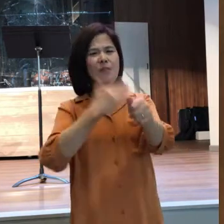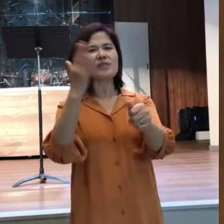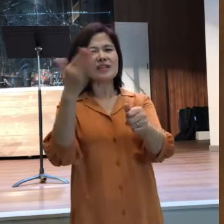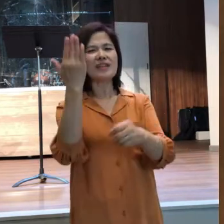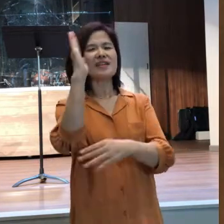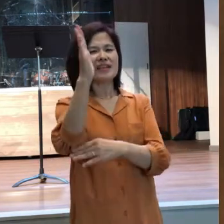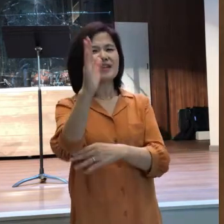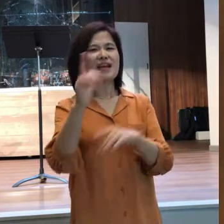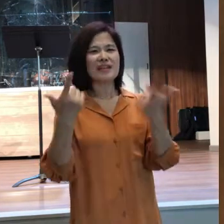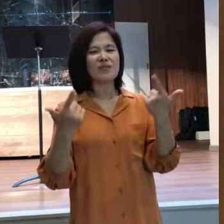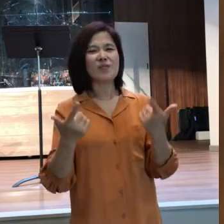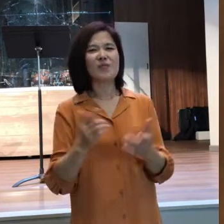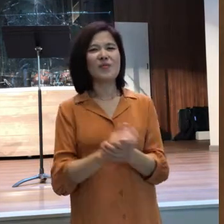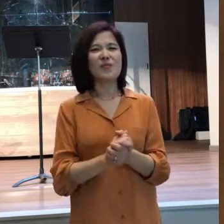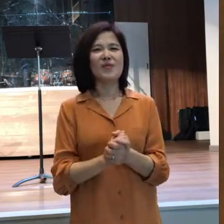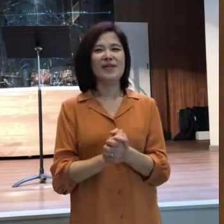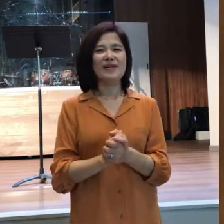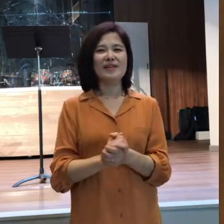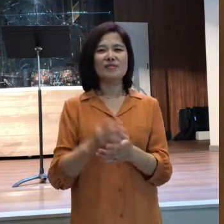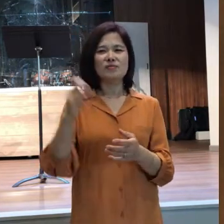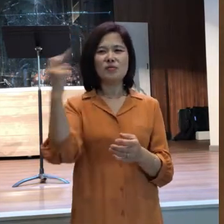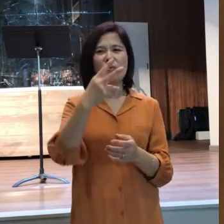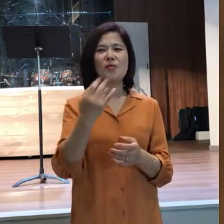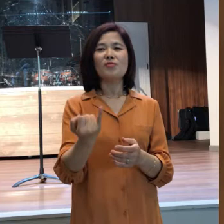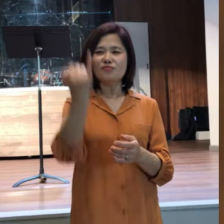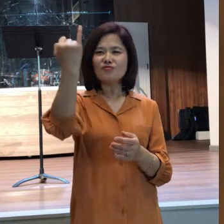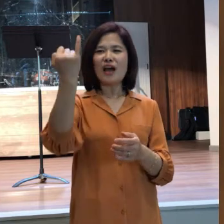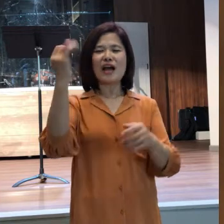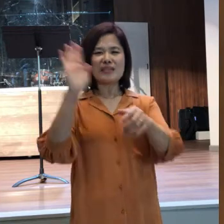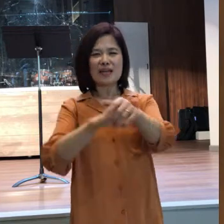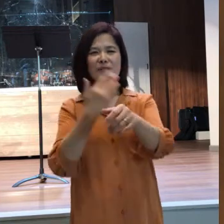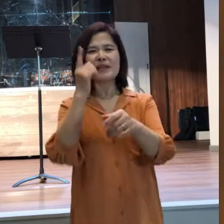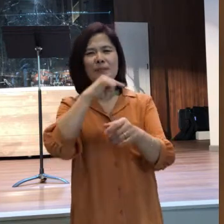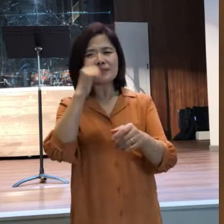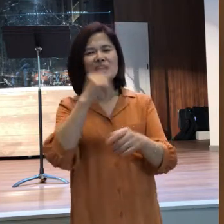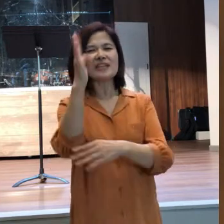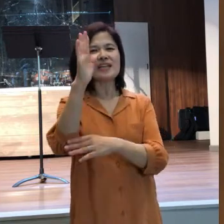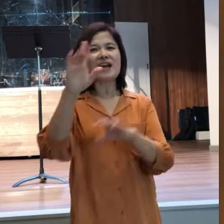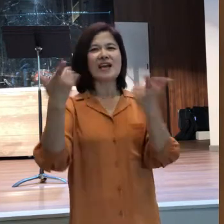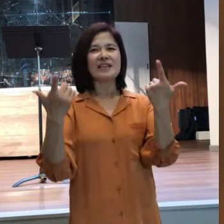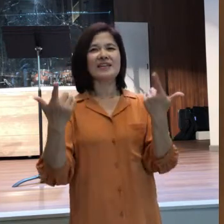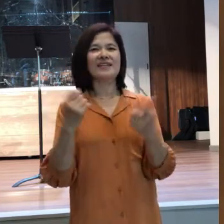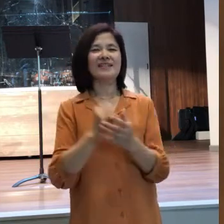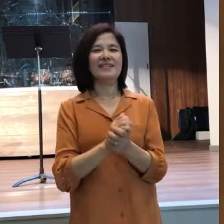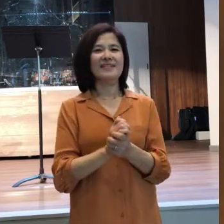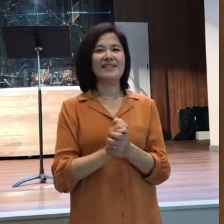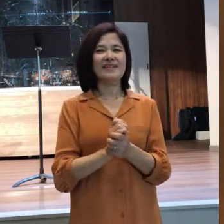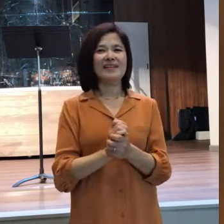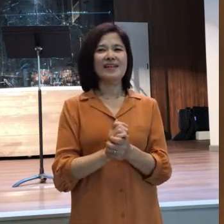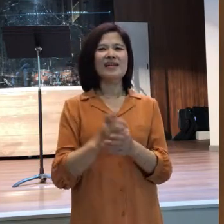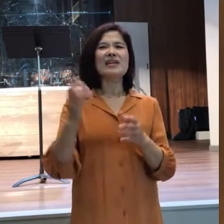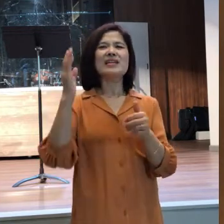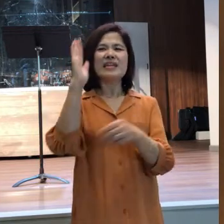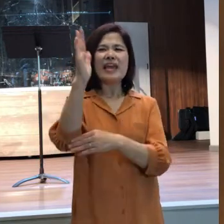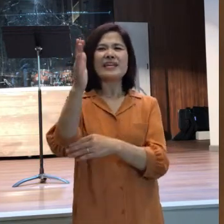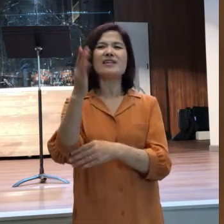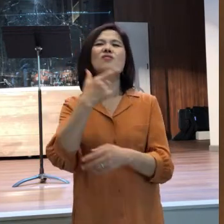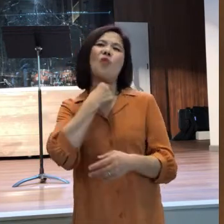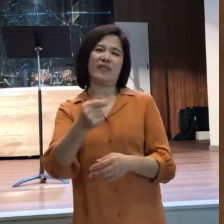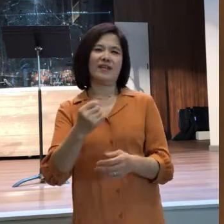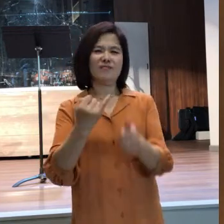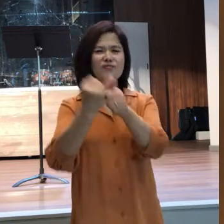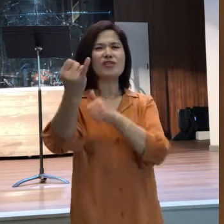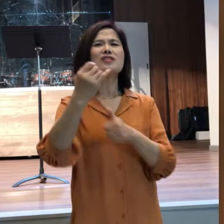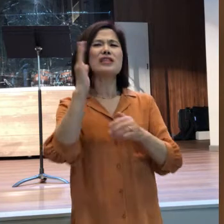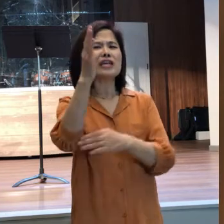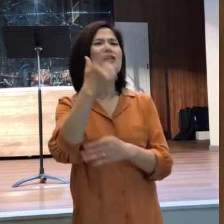잘못됐다는 얘기가 아니고 그 다음에 시누이가 나쁘다는 얘기가 아니라 얘기를 하는 거예요.